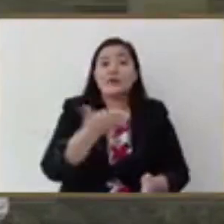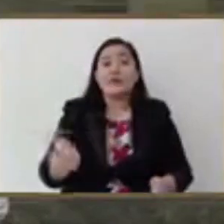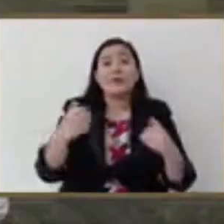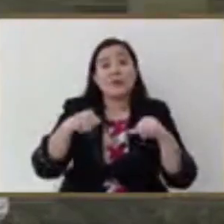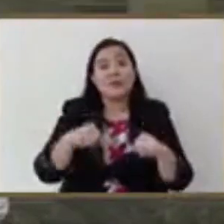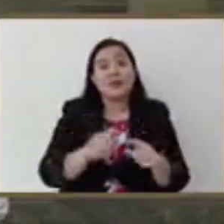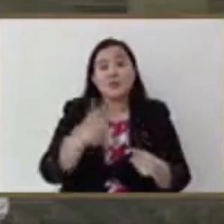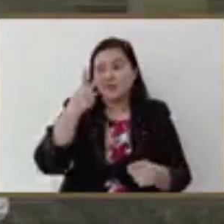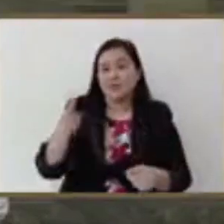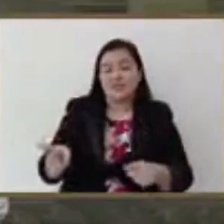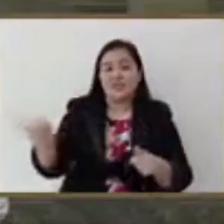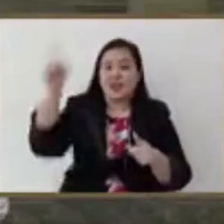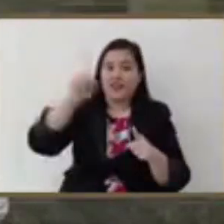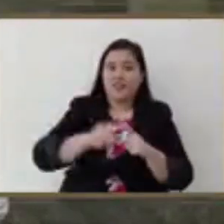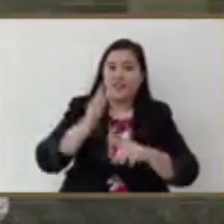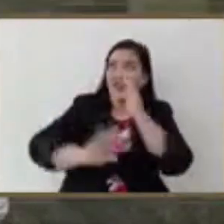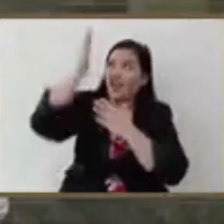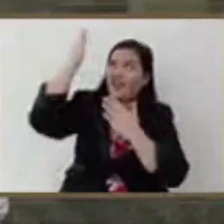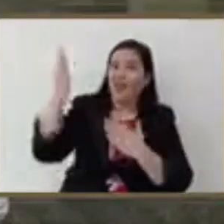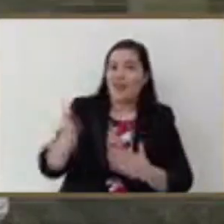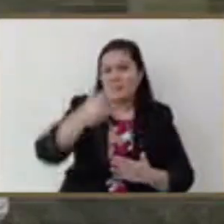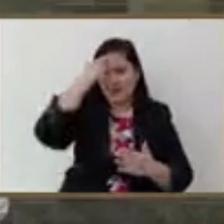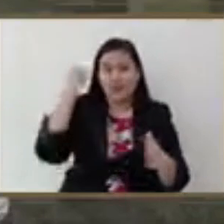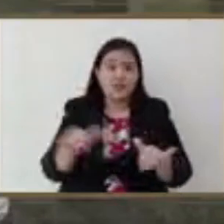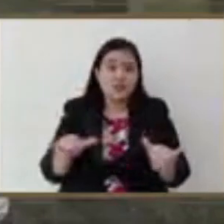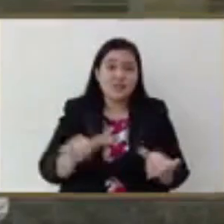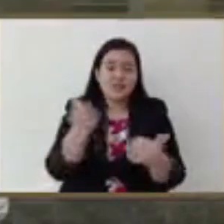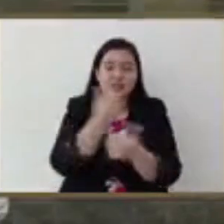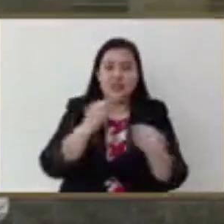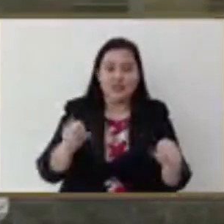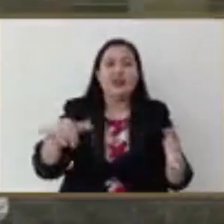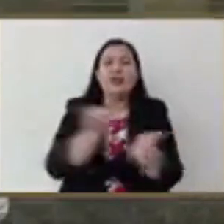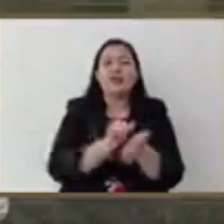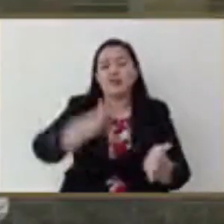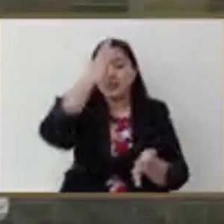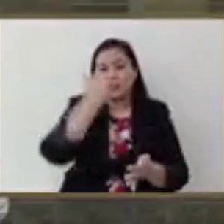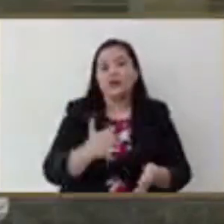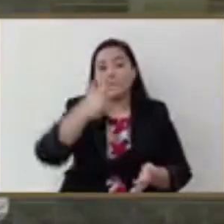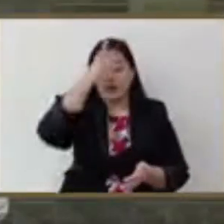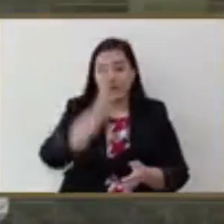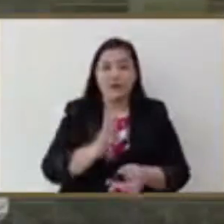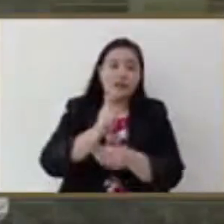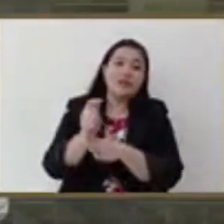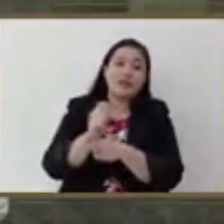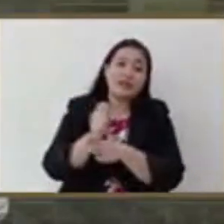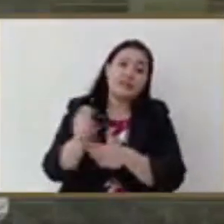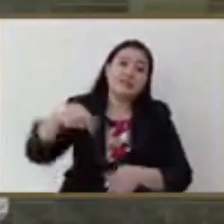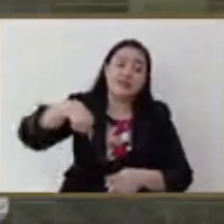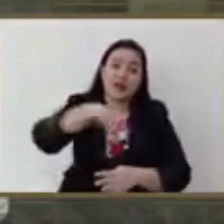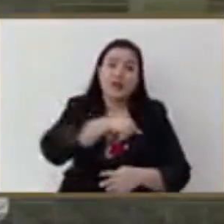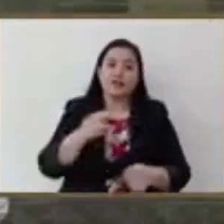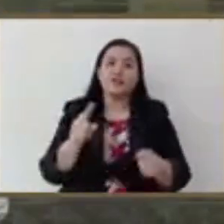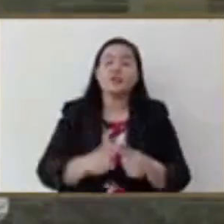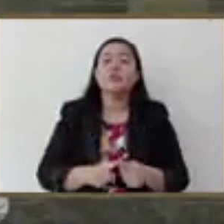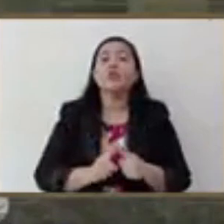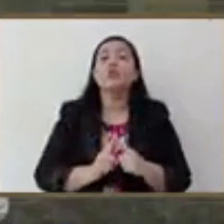Pinagkakasundo tayo ng Panginoon. Sinasanay tayo ng Panginoon. Gustuhin natin ang hindi. You remember the Apostle Paul? Ang